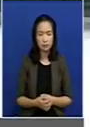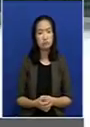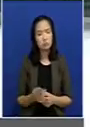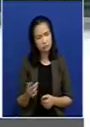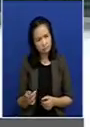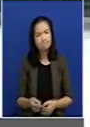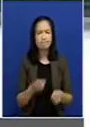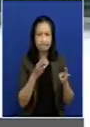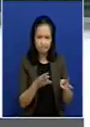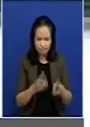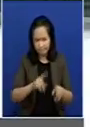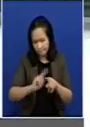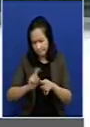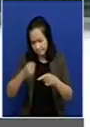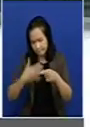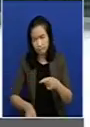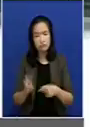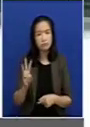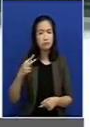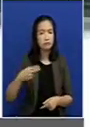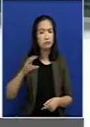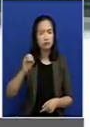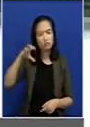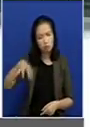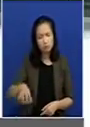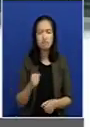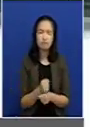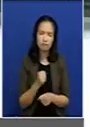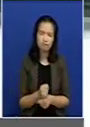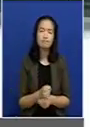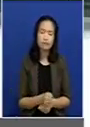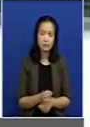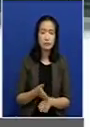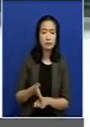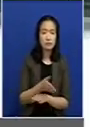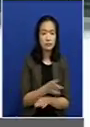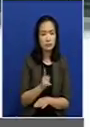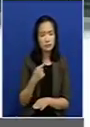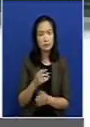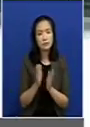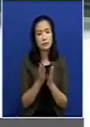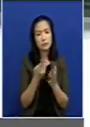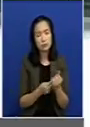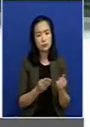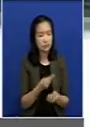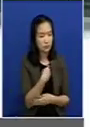นี่ก็เป็นหนึ่งในมาตรการหลากหลายที่ทาง WHO ปล่อยออกมานะคะหลังจากก่อนหน้านี้ก็ได้มีการออกคู่มือแ